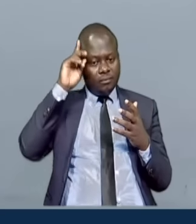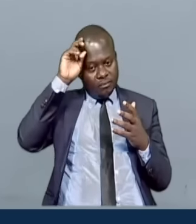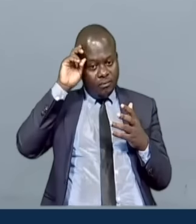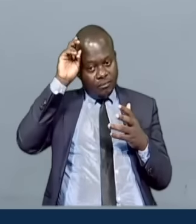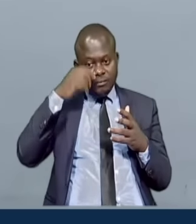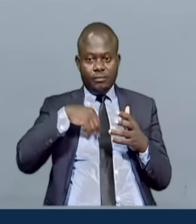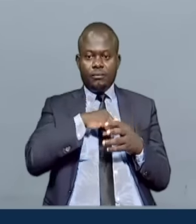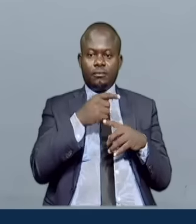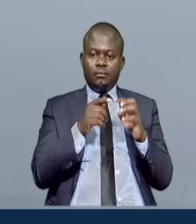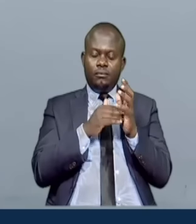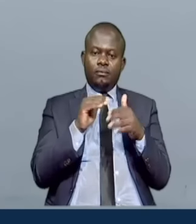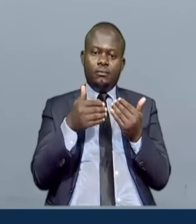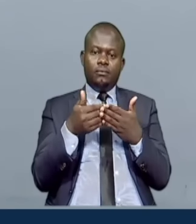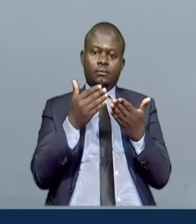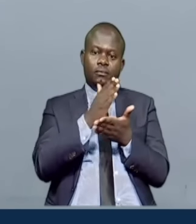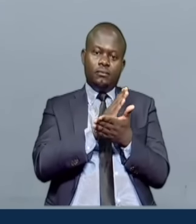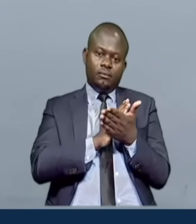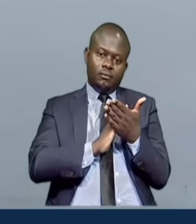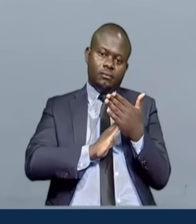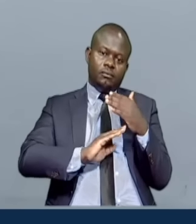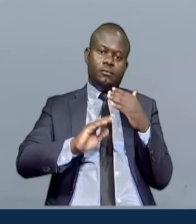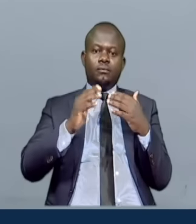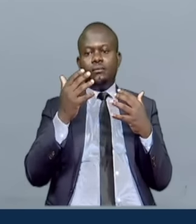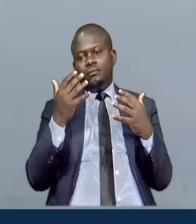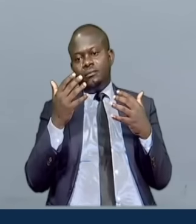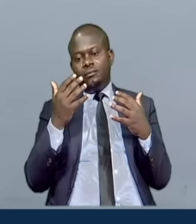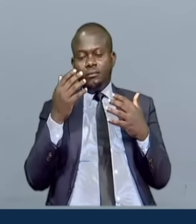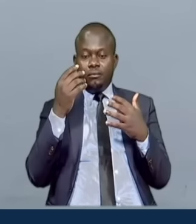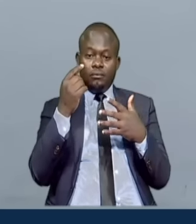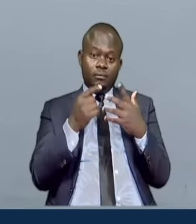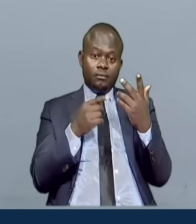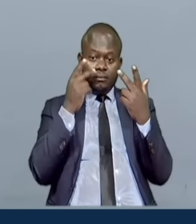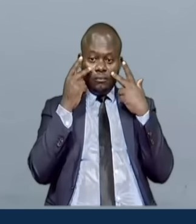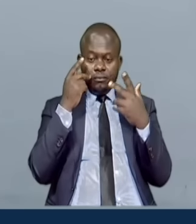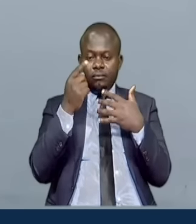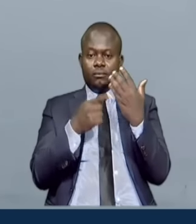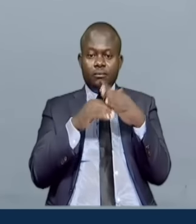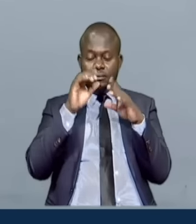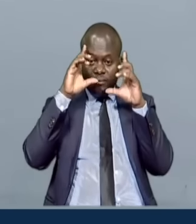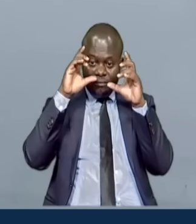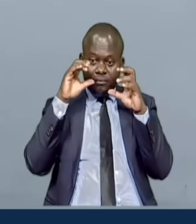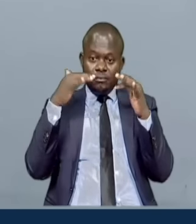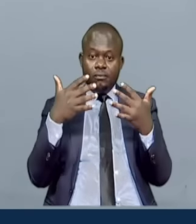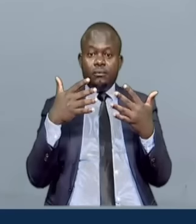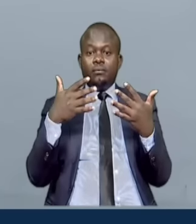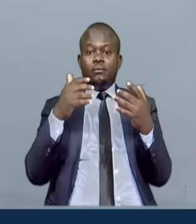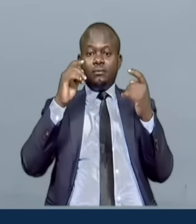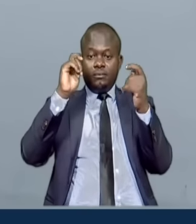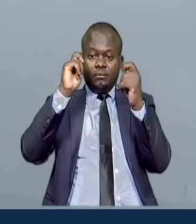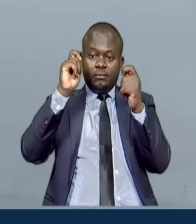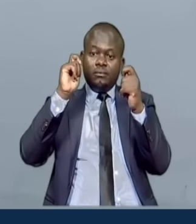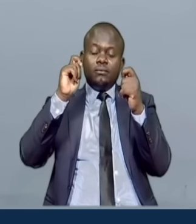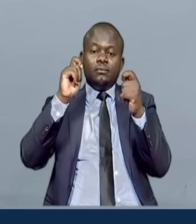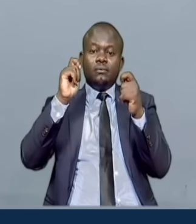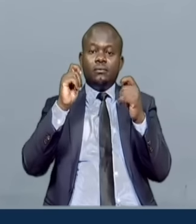byanjye ariko rimwe ariko ibyo nabonye hano hari hari amashusho hari hari ubuhamya